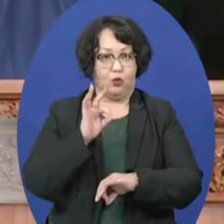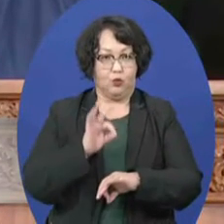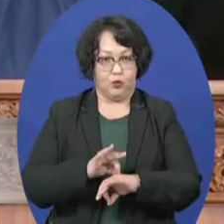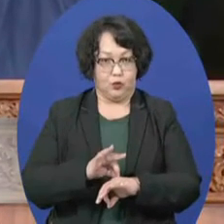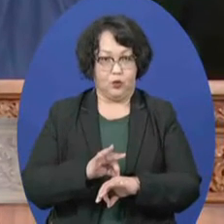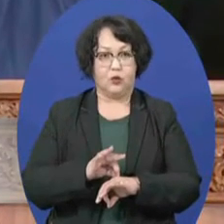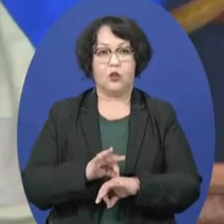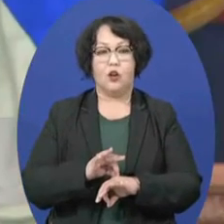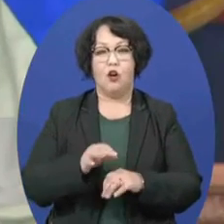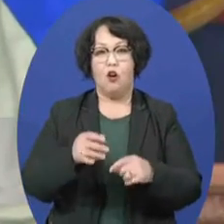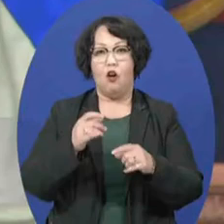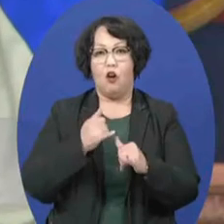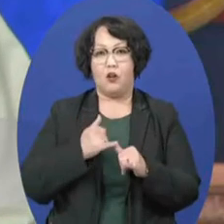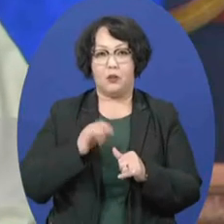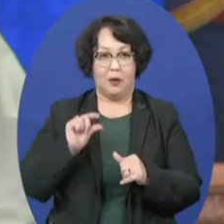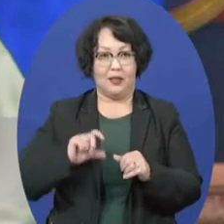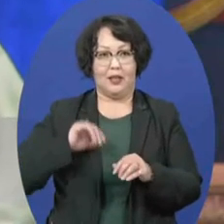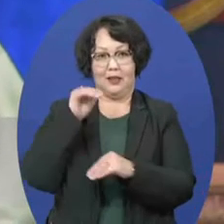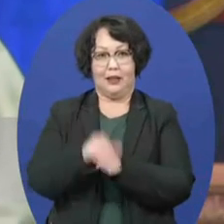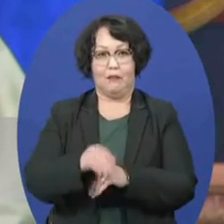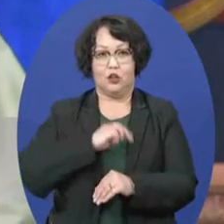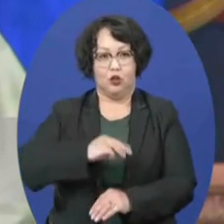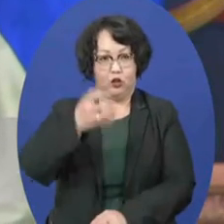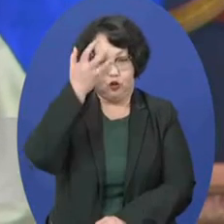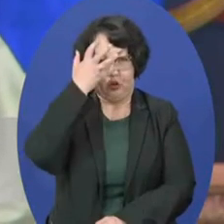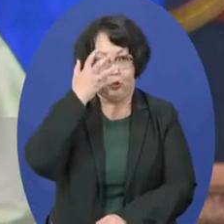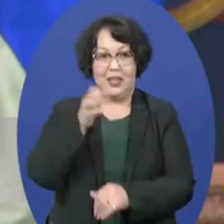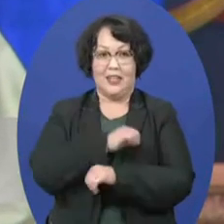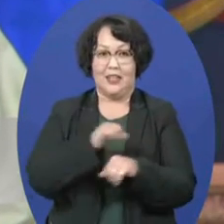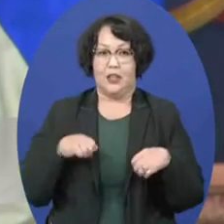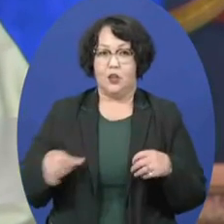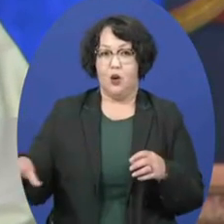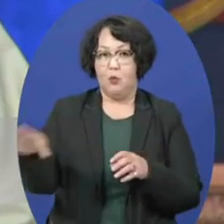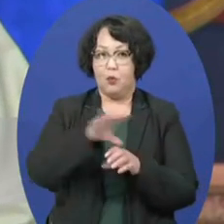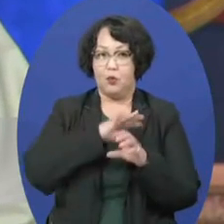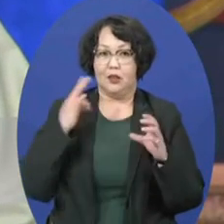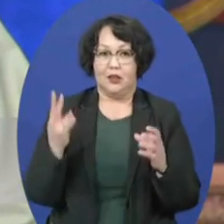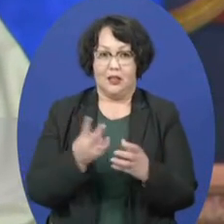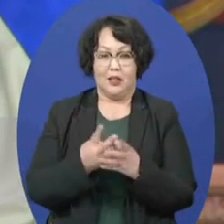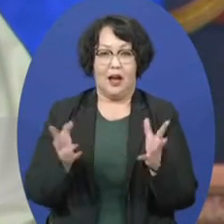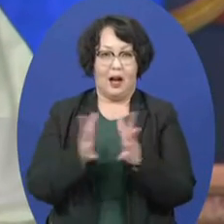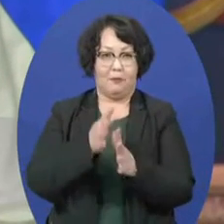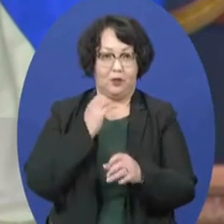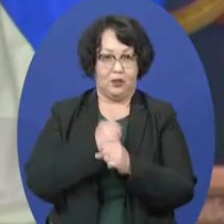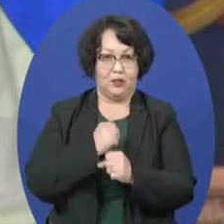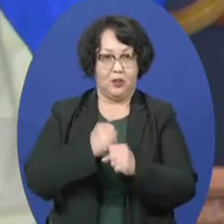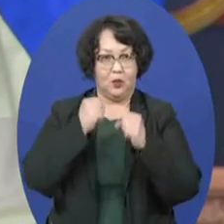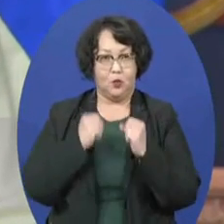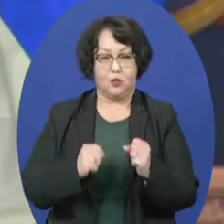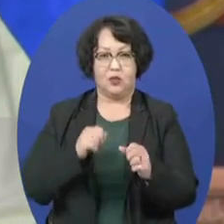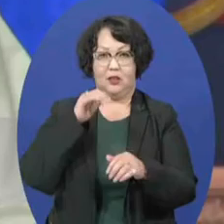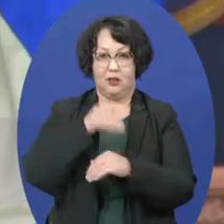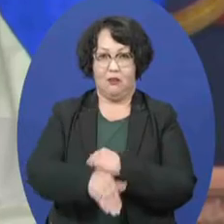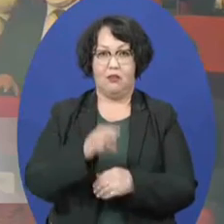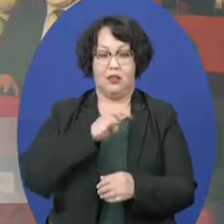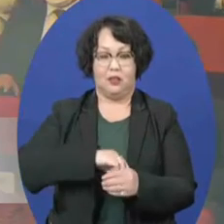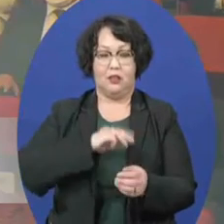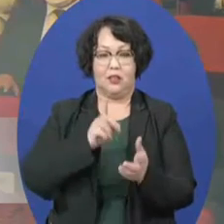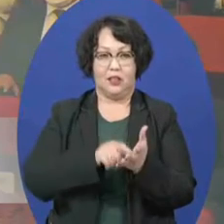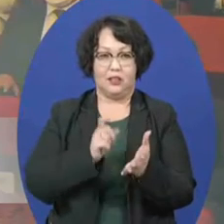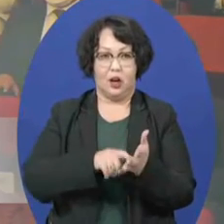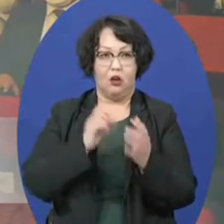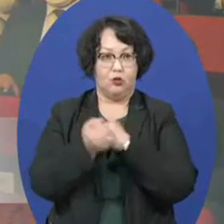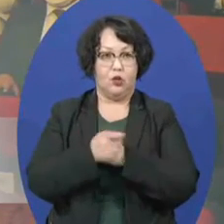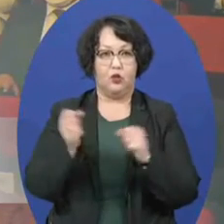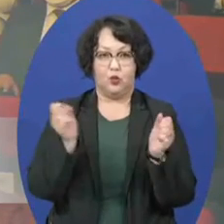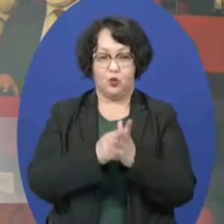коронавирусны цар тахлыг хохирол багтаад авахд төр засаг ард түмнээрээ нэгдэн нийлж хамтын хүчээр тэмцэх явдал онцгой чухал